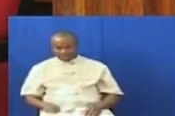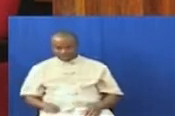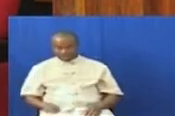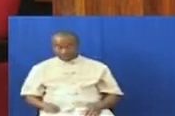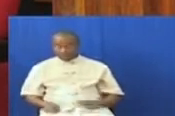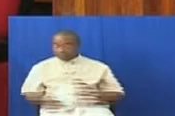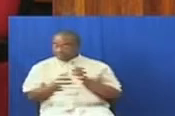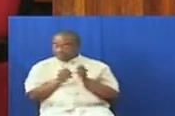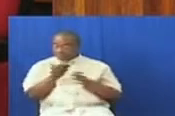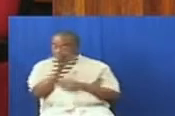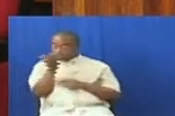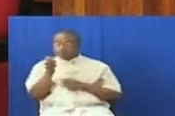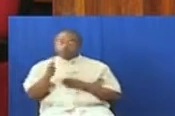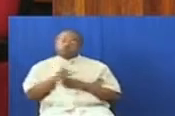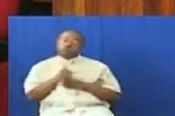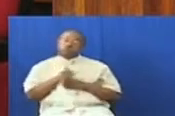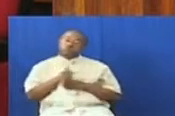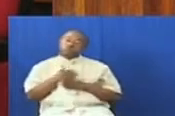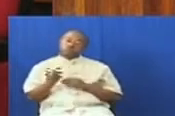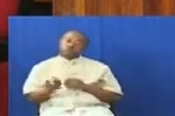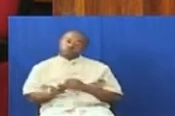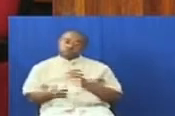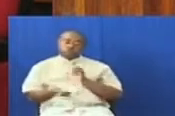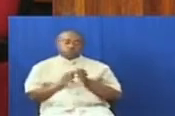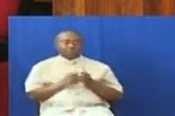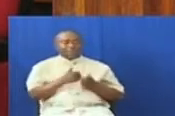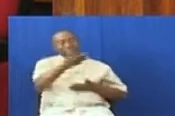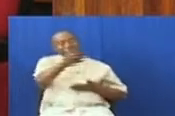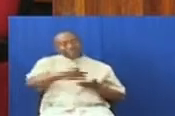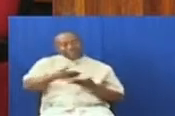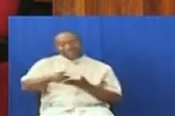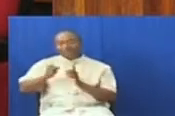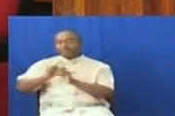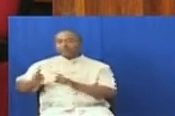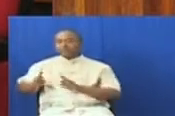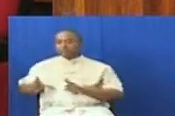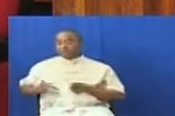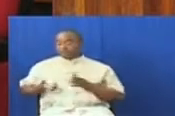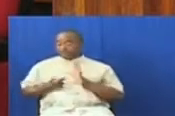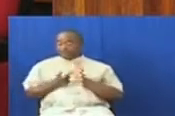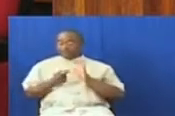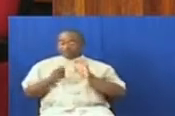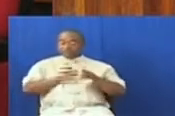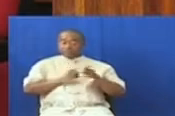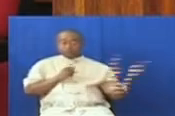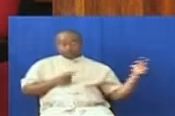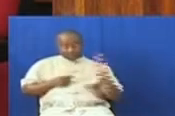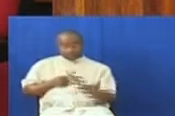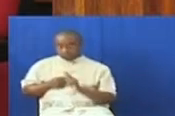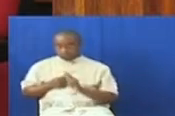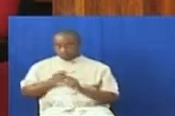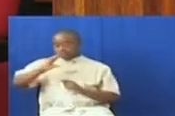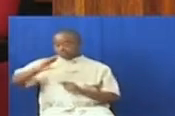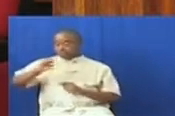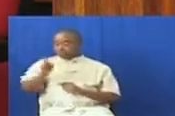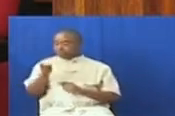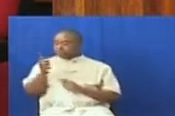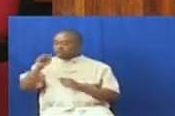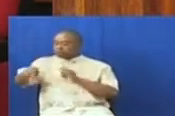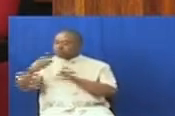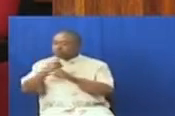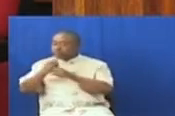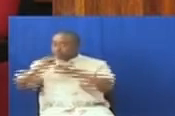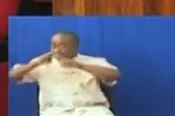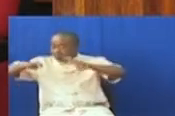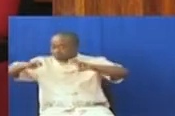hii ni swala ya nyaraka mbalimbali wakati CAG anakuwepo kwenye ukaguzi. Ni kweli